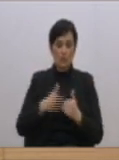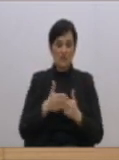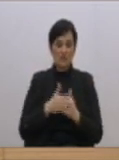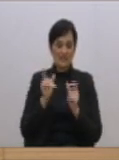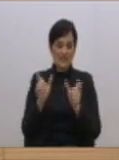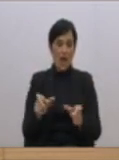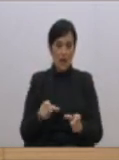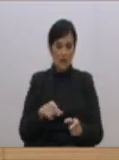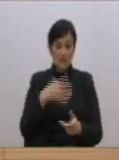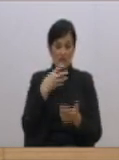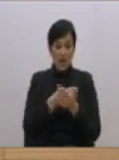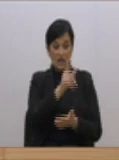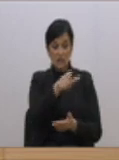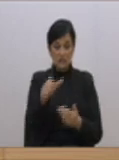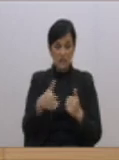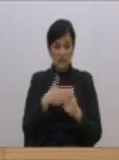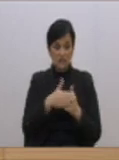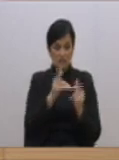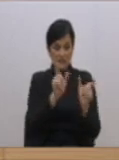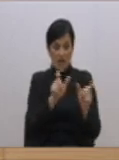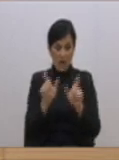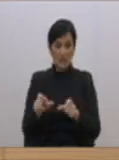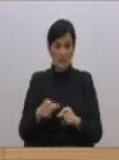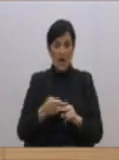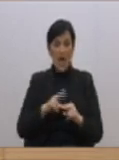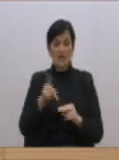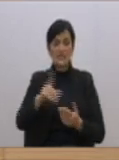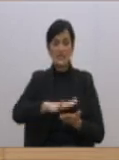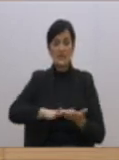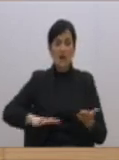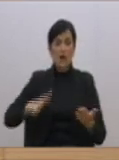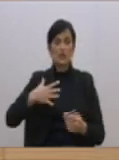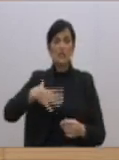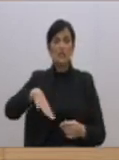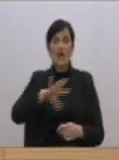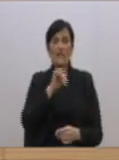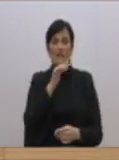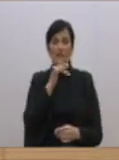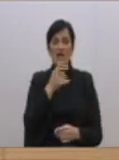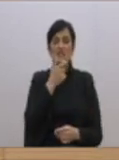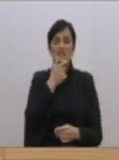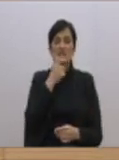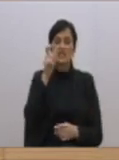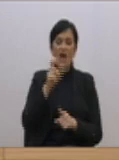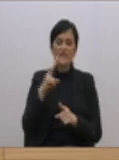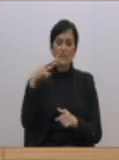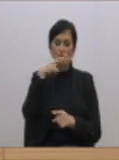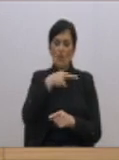სანქციები, საკუთარ ხალხს დაუწესოთ სანქციები. Და ეს იმის გაგრძელება, რომ საქართველოს თუთქოს სააკაშვილი ვიღაცა